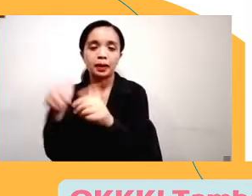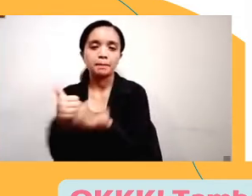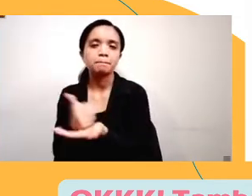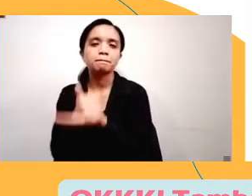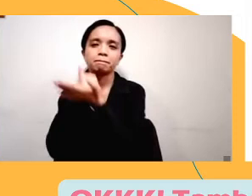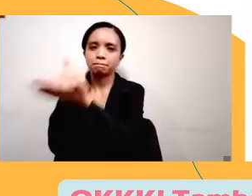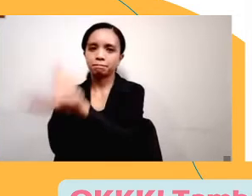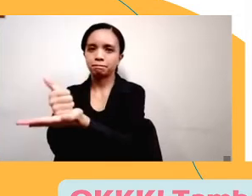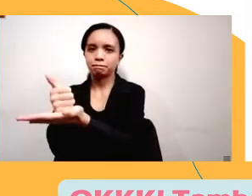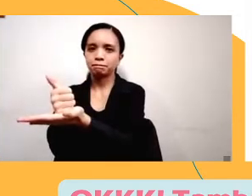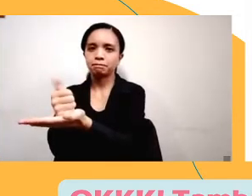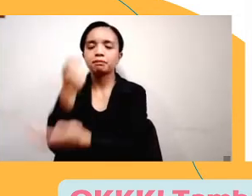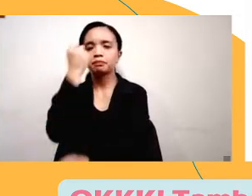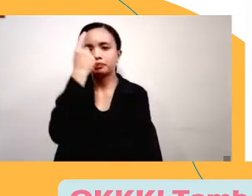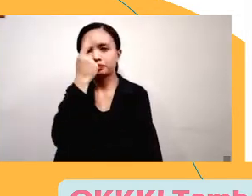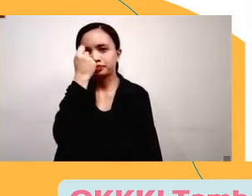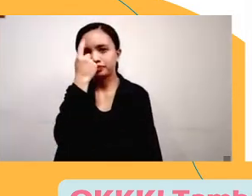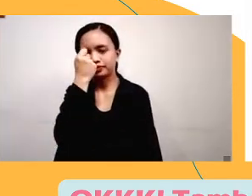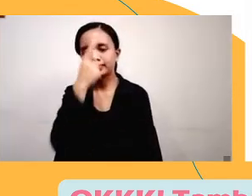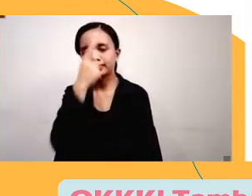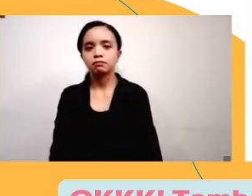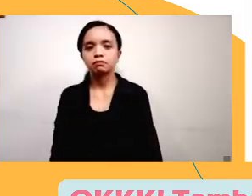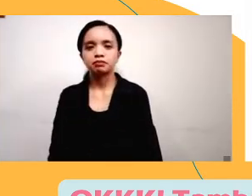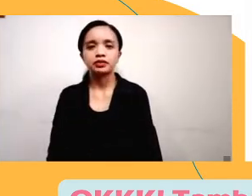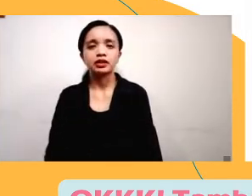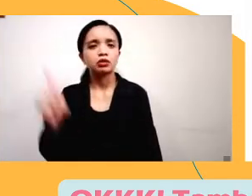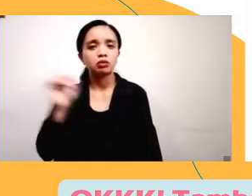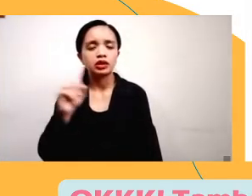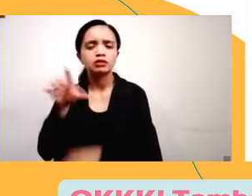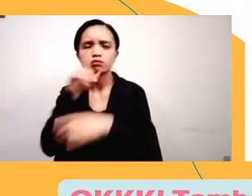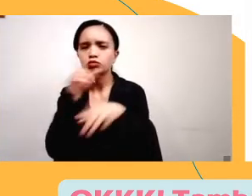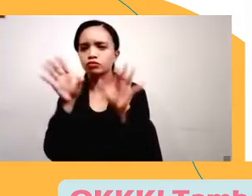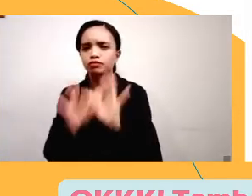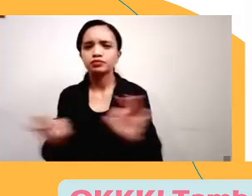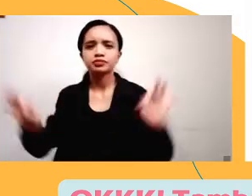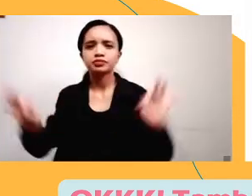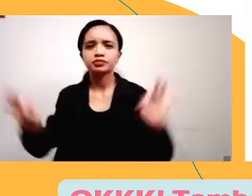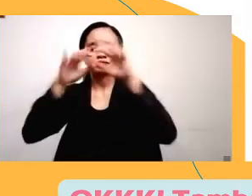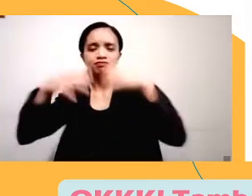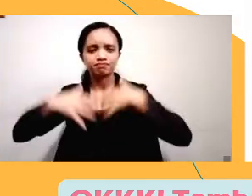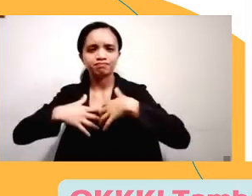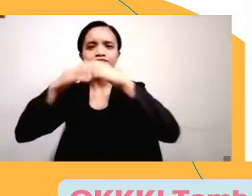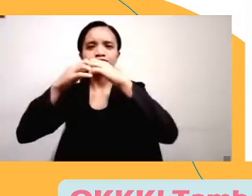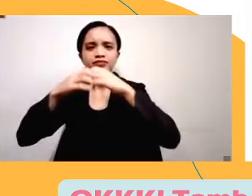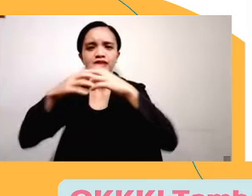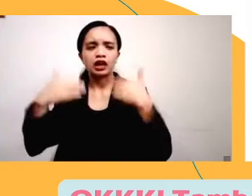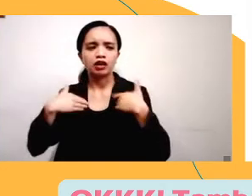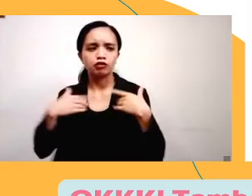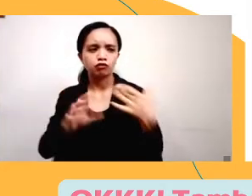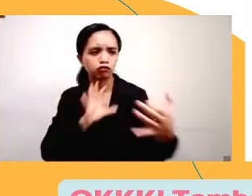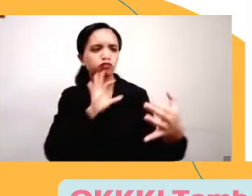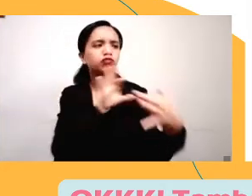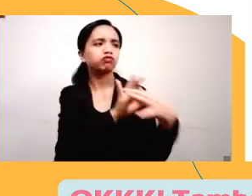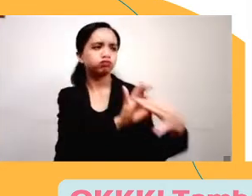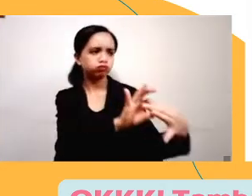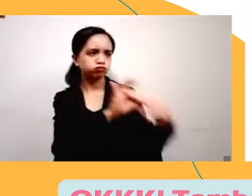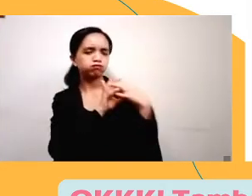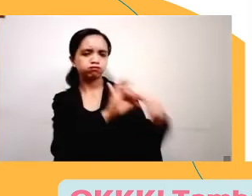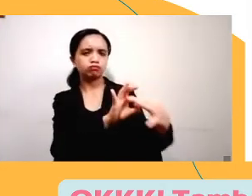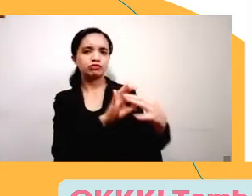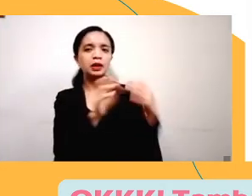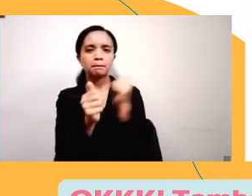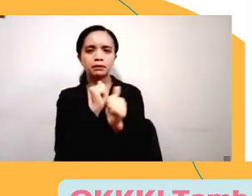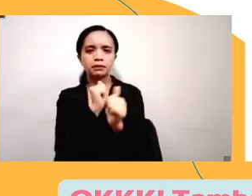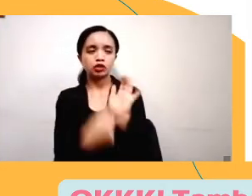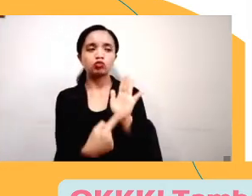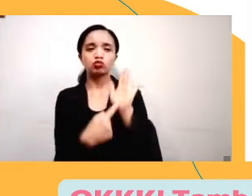and understanding them, no? Nag-establish tayo ng connection, no, ng nagpapakita tayo ng empathy sa ibang